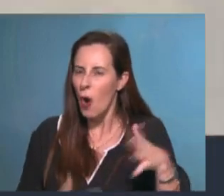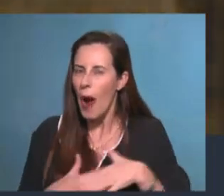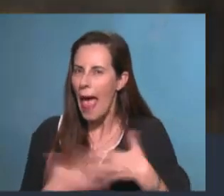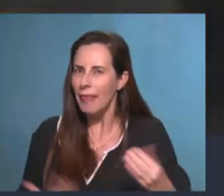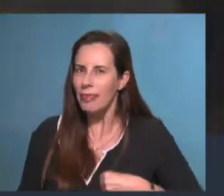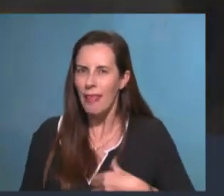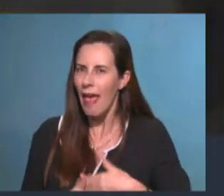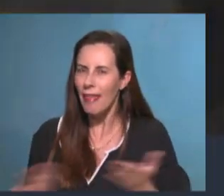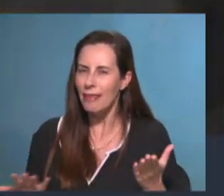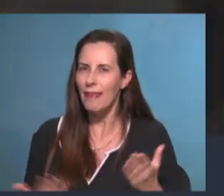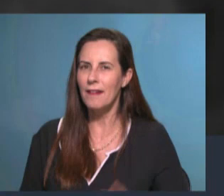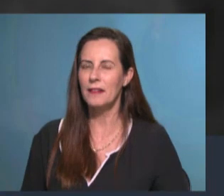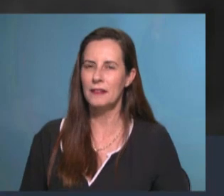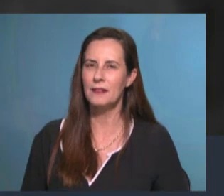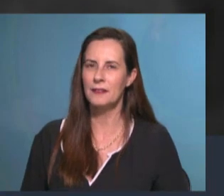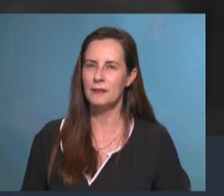רגשות.